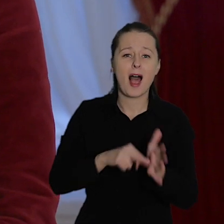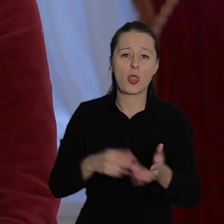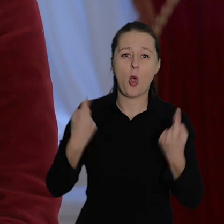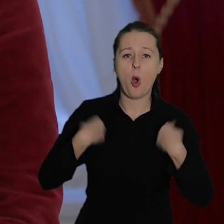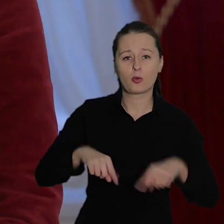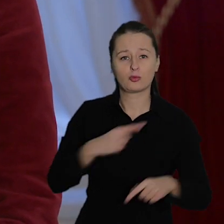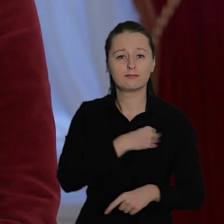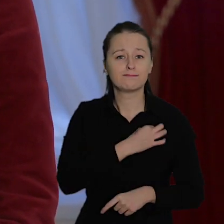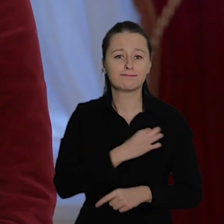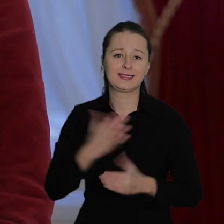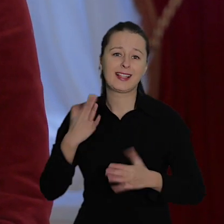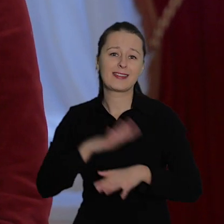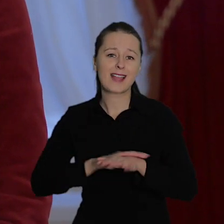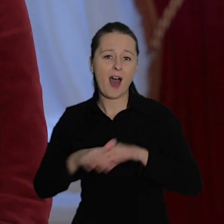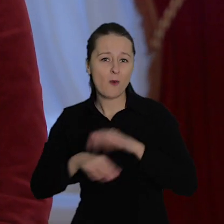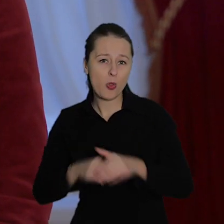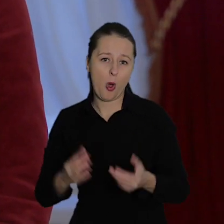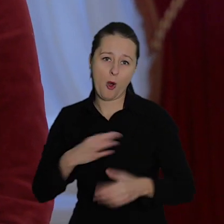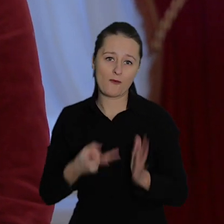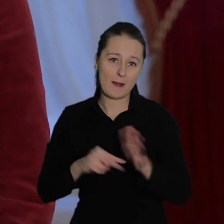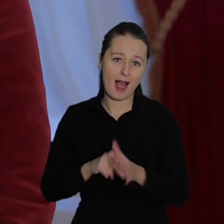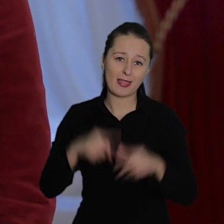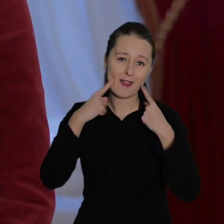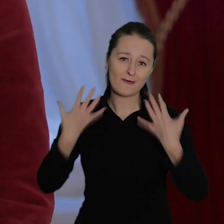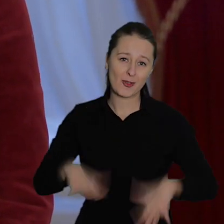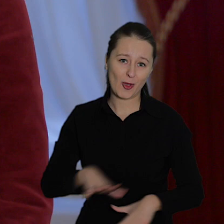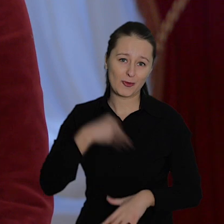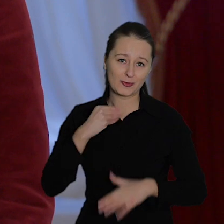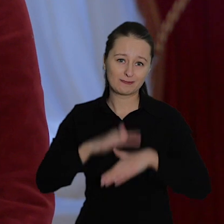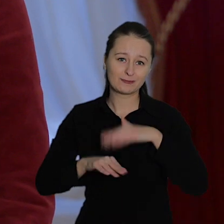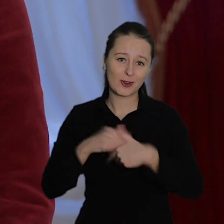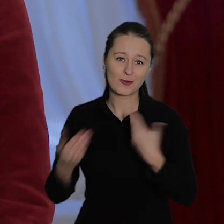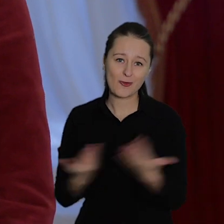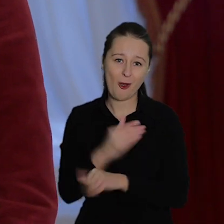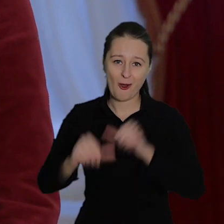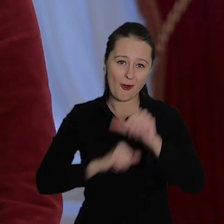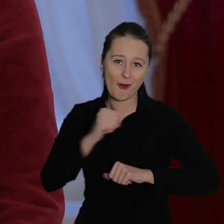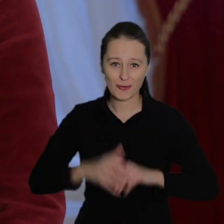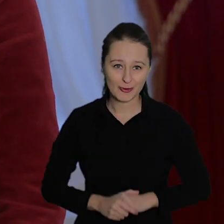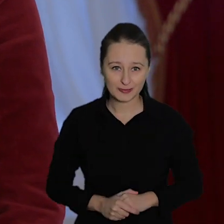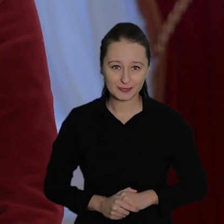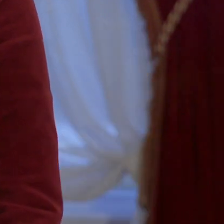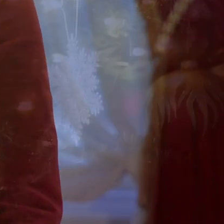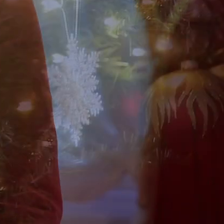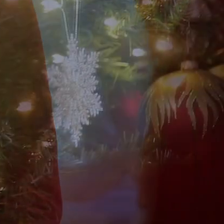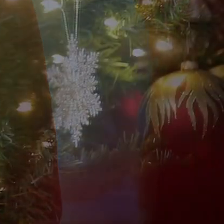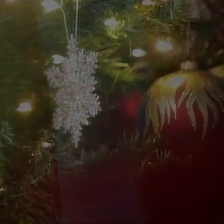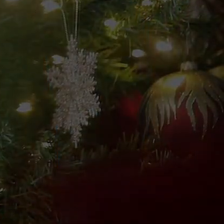i realizacji osobistych i zawodowych planów. Wesołych świąt i szczęśliwego nowego roku.